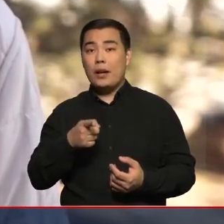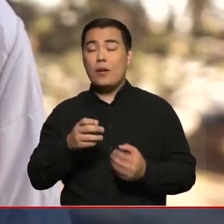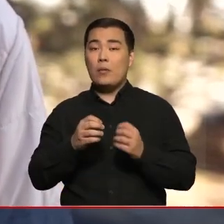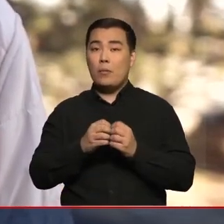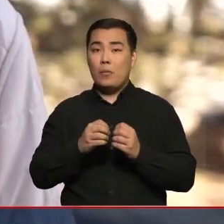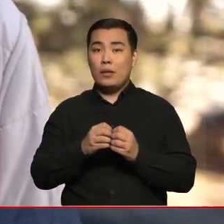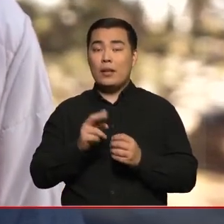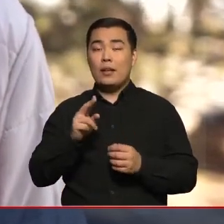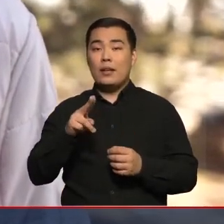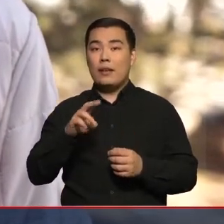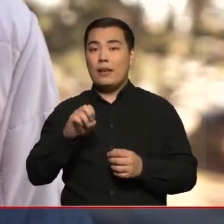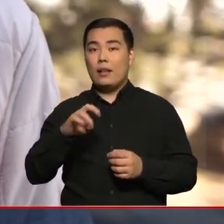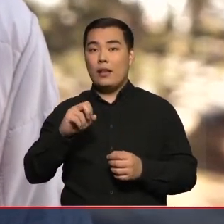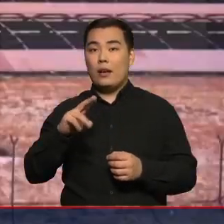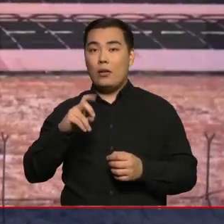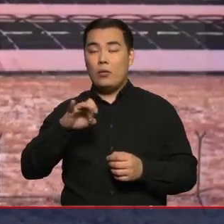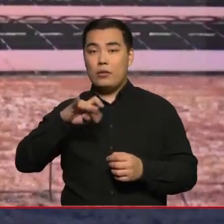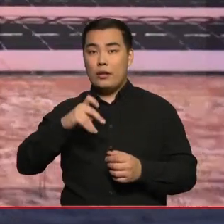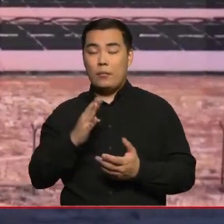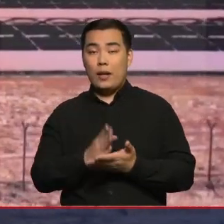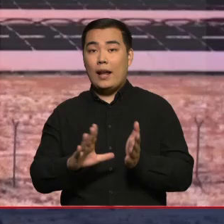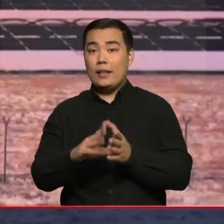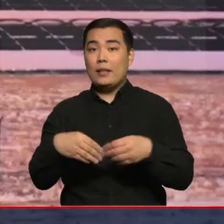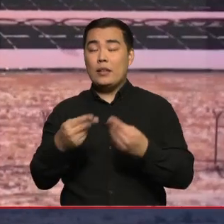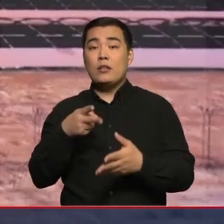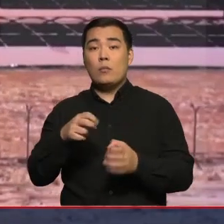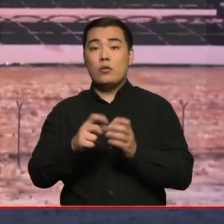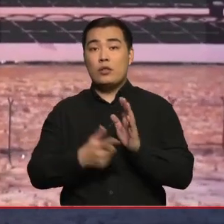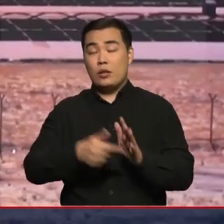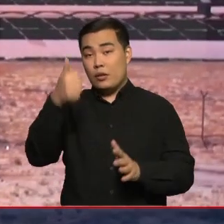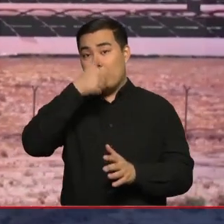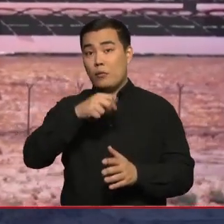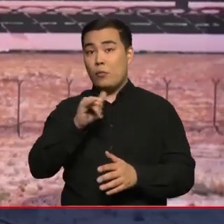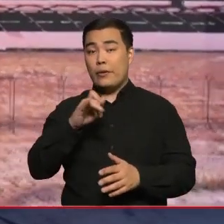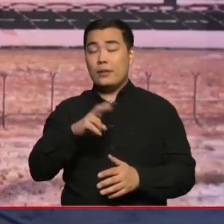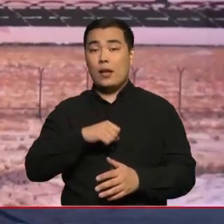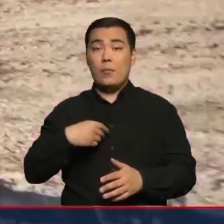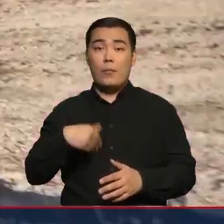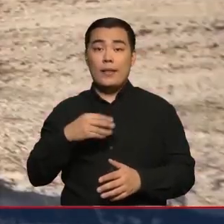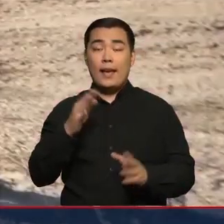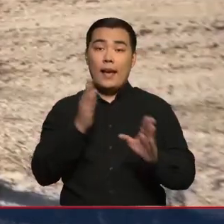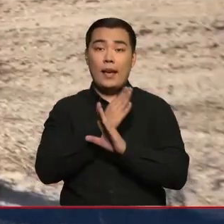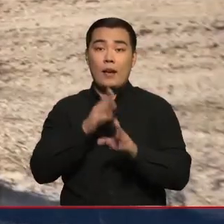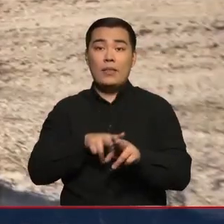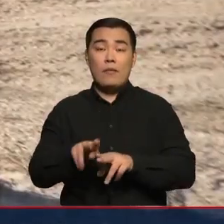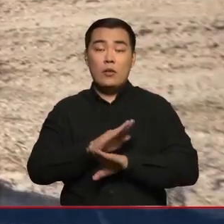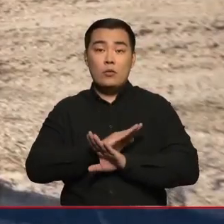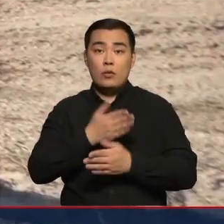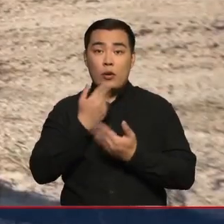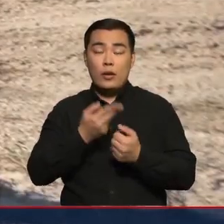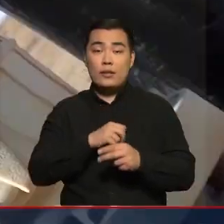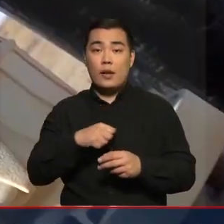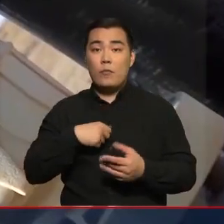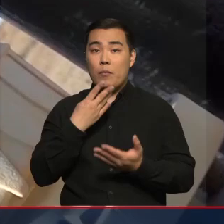1010 килокалория энергия болады. Елімізде 2017 жылы уран өндірудің ең тиімді әрі экологиялық зияны жоқ жерасты